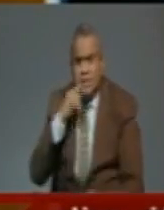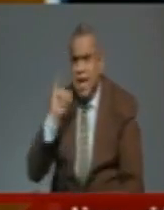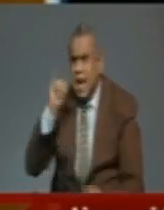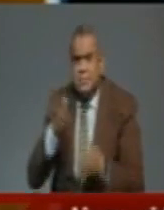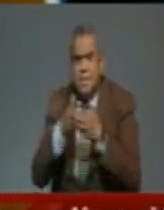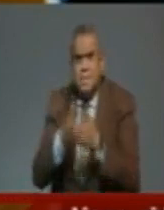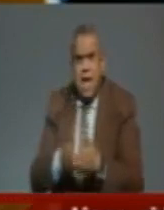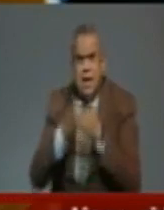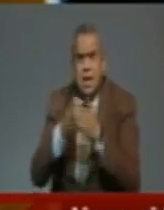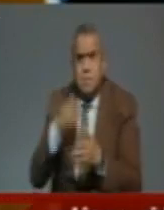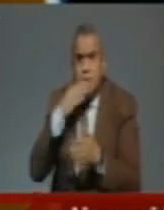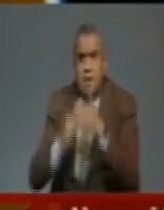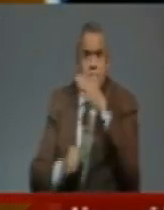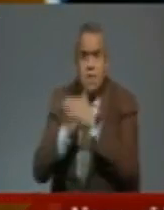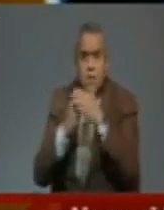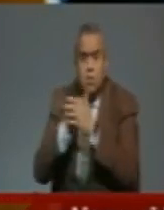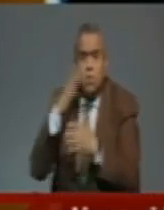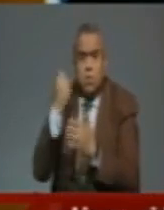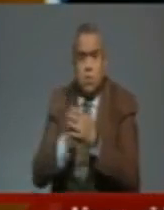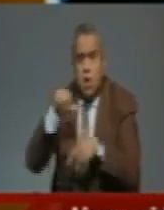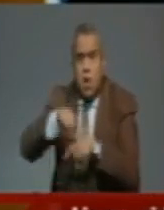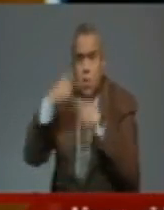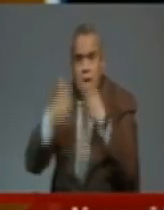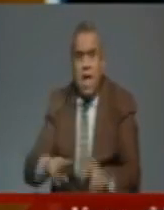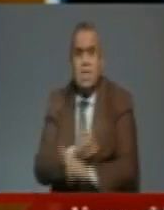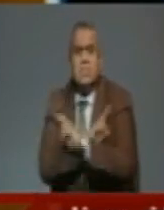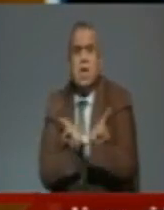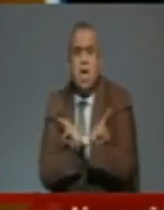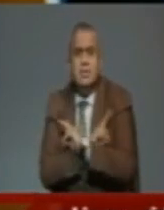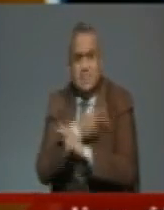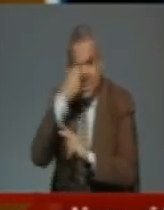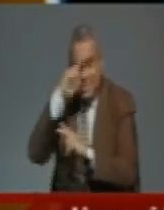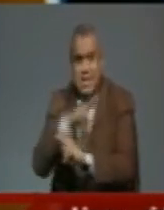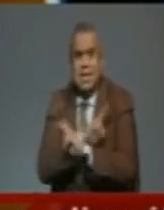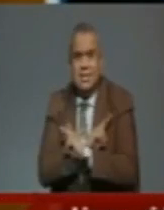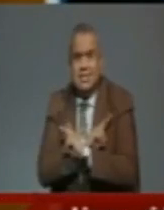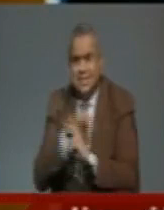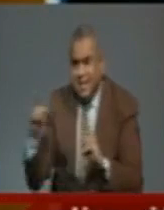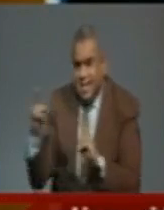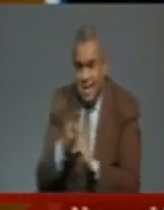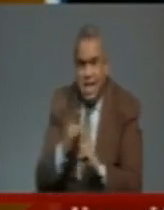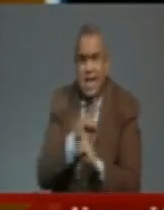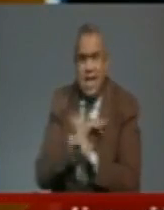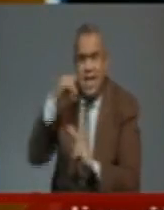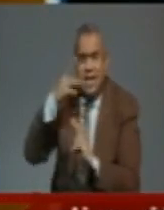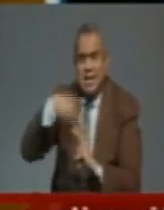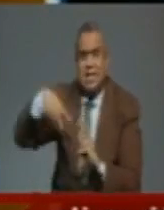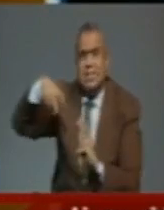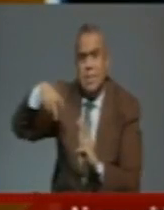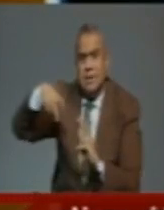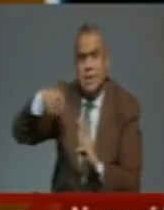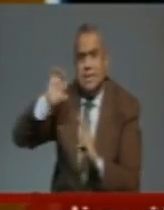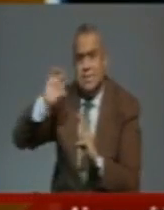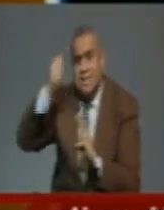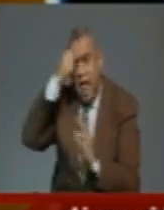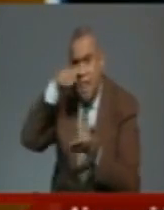جدا، ايوه، ولكن هو ده الترانزيت. ال 50 مركب بتيجي شايله مثلا 80 90 100,000 حاويه، ما